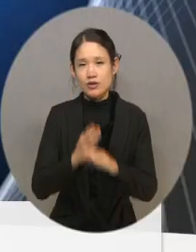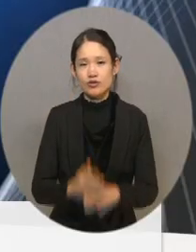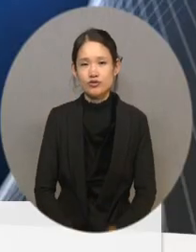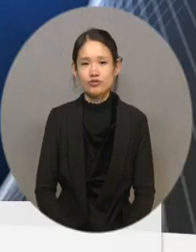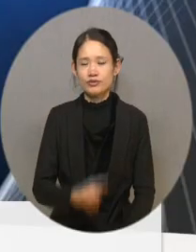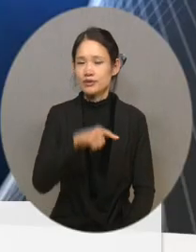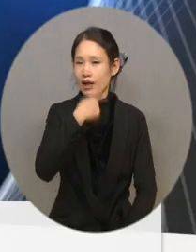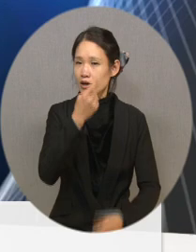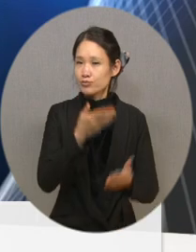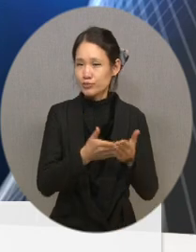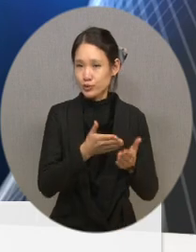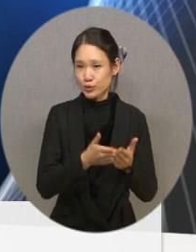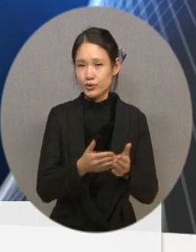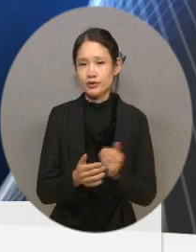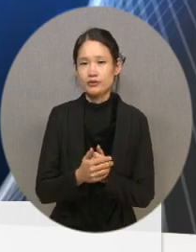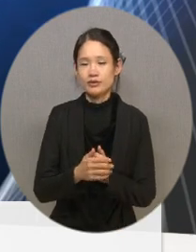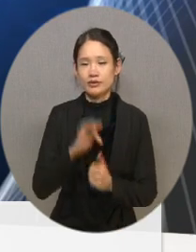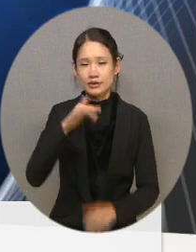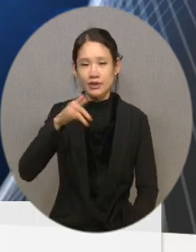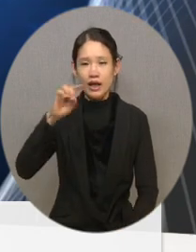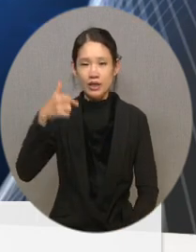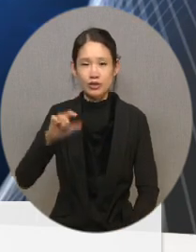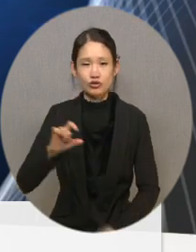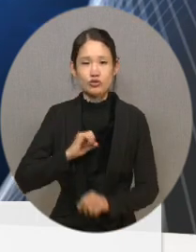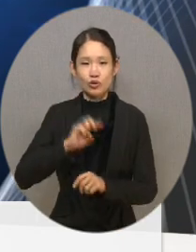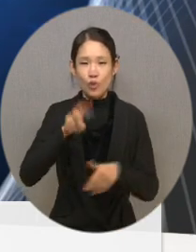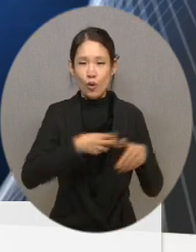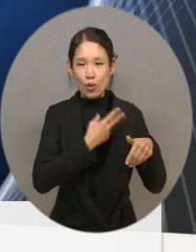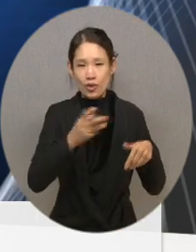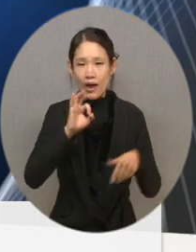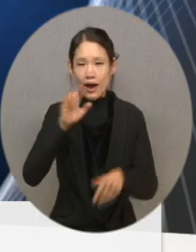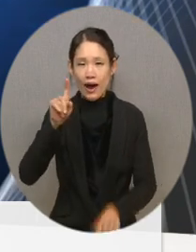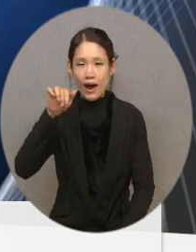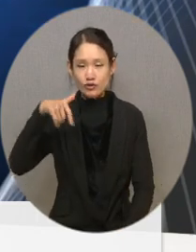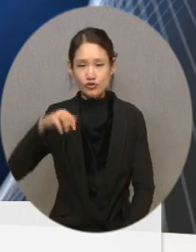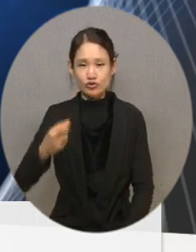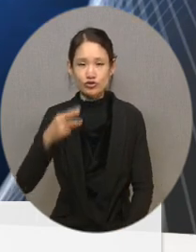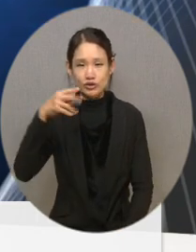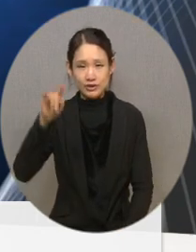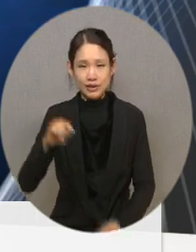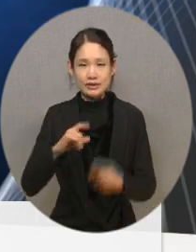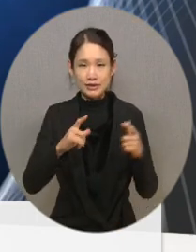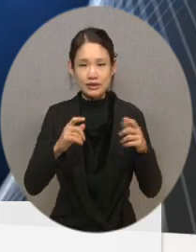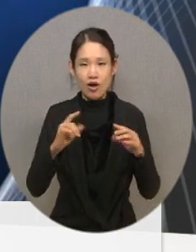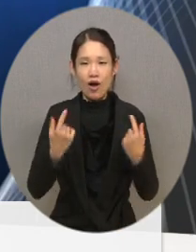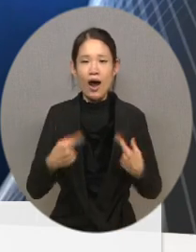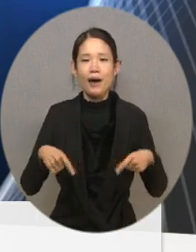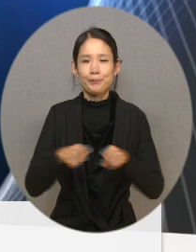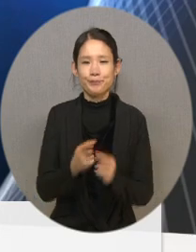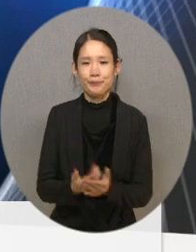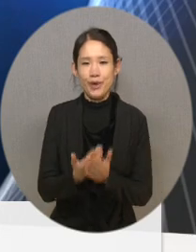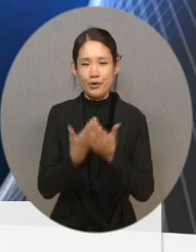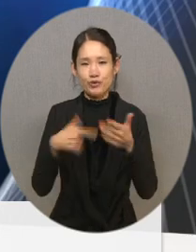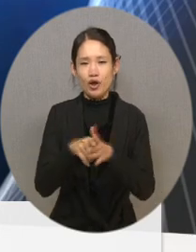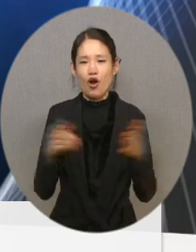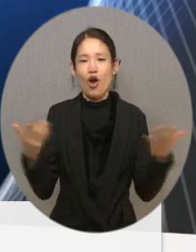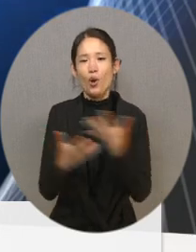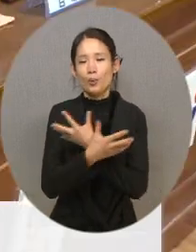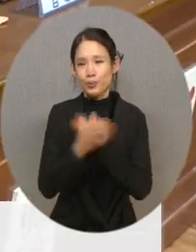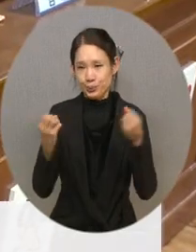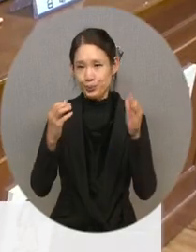다음 소식입니다. 장흥군은 롯데아울렛 남학점과 지역 상생을 위한 업무 협약을 체결했다고